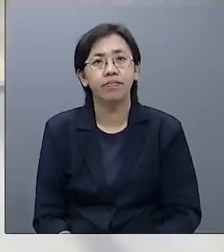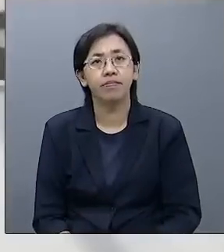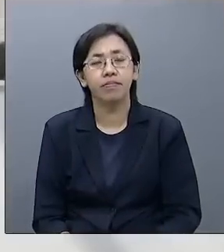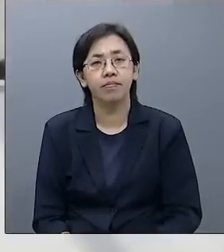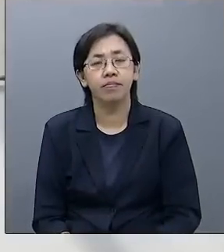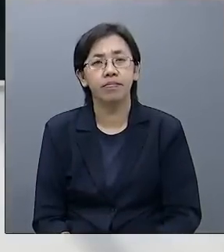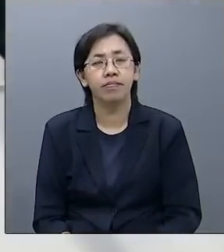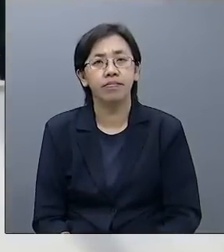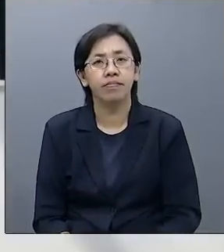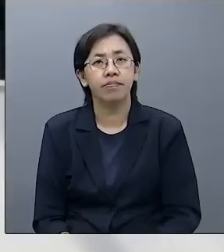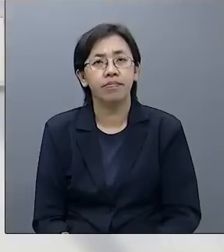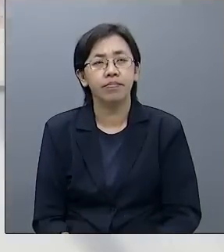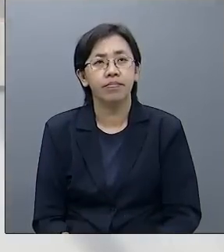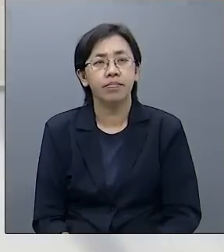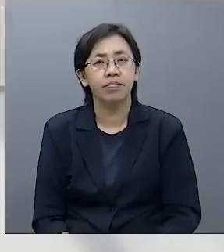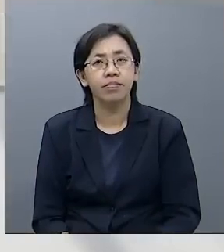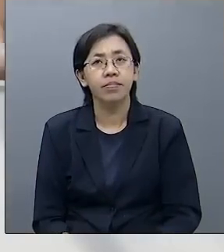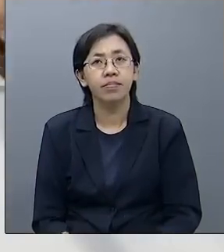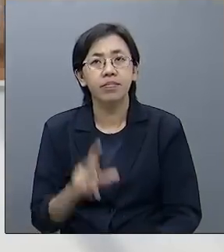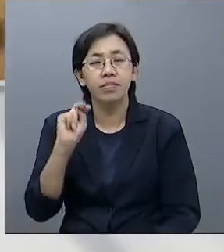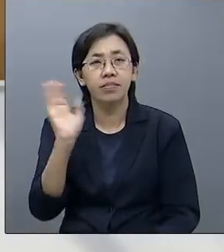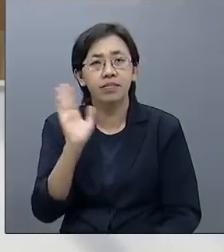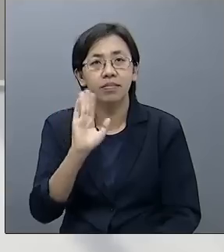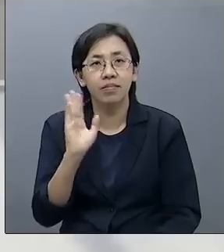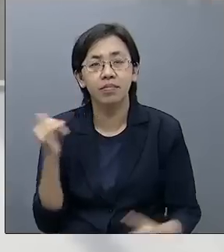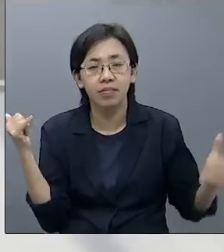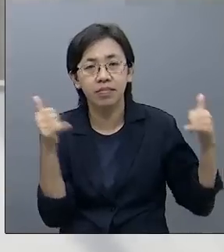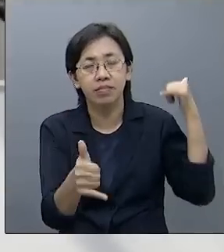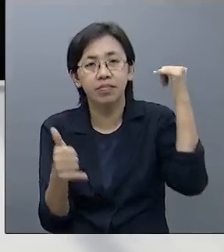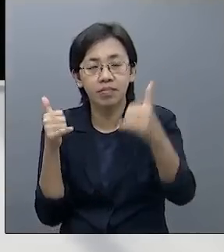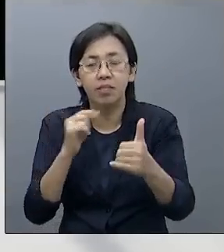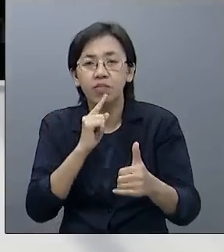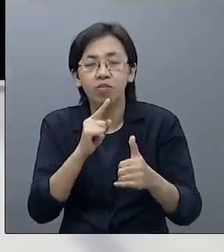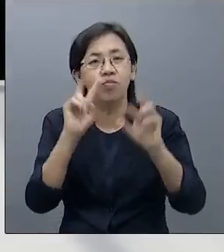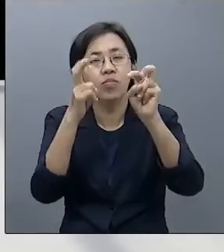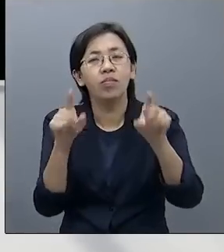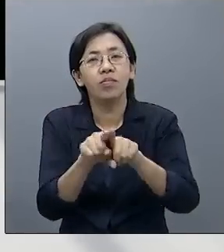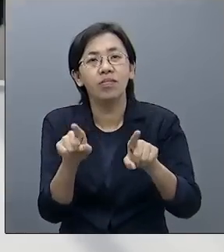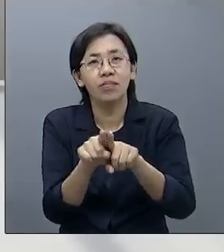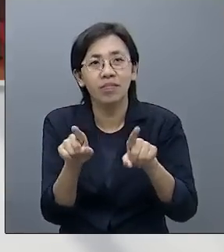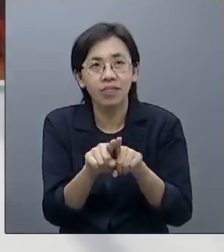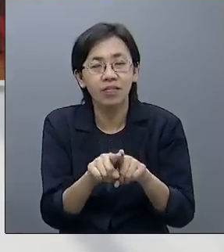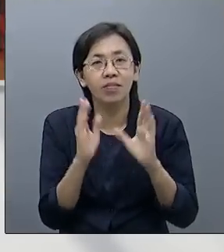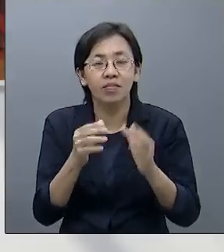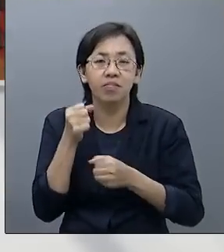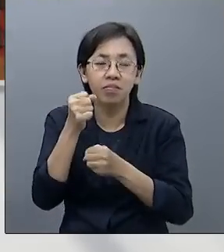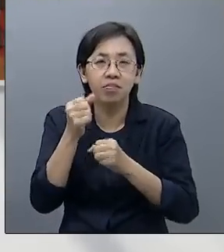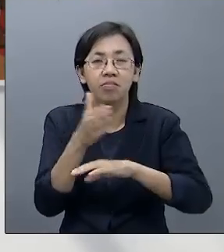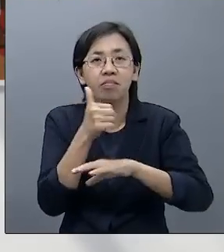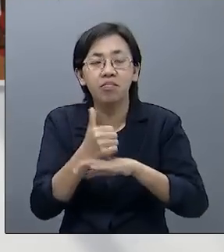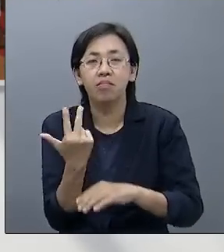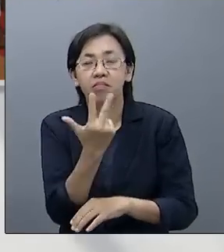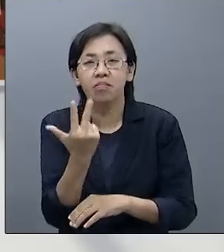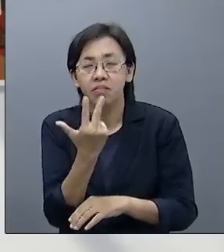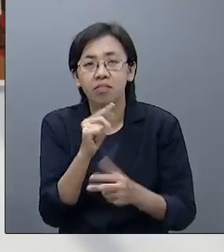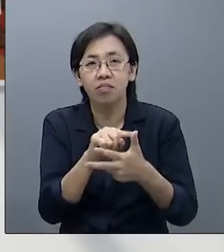และคงต้องบอกว่าไม่ได้นัดหมายกันนะคะแต่มารวมกันร้องเรื่องเดียวกันนักร้องหรือว่านักเคลื่อนไหวทางการเมืองทั้ง3คน